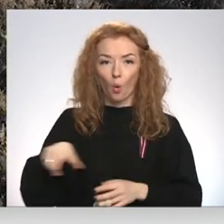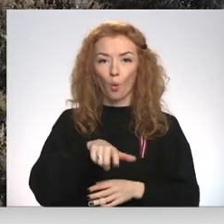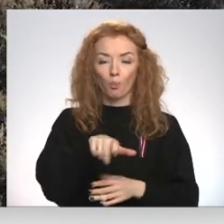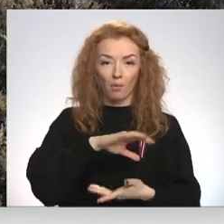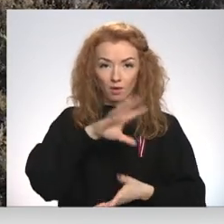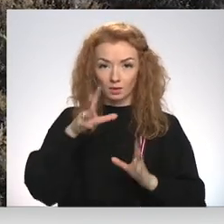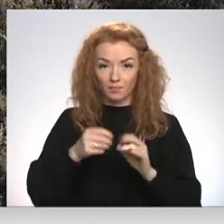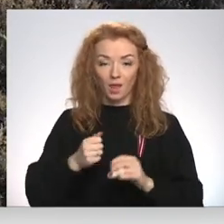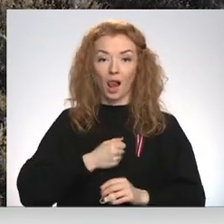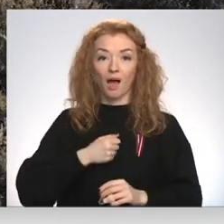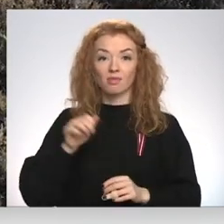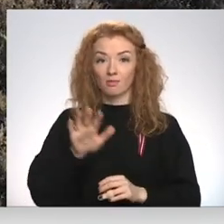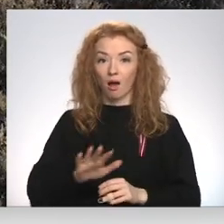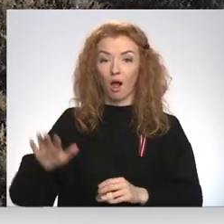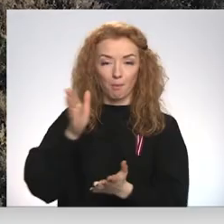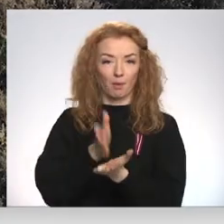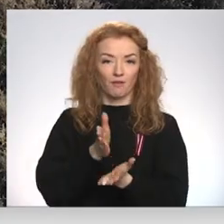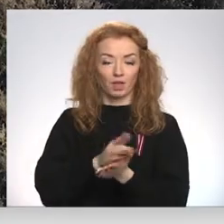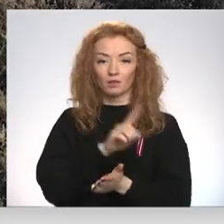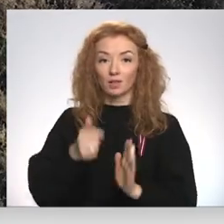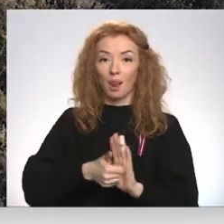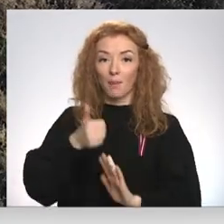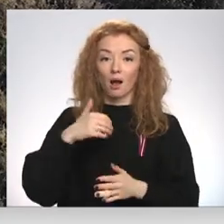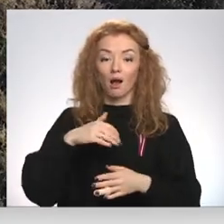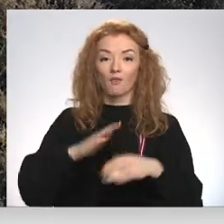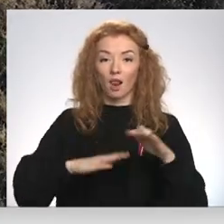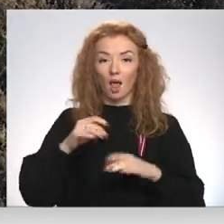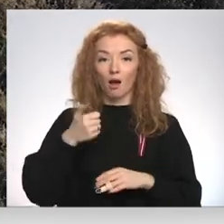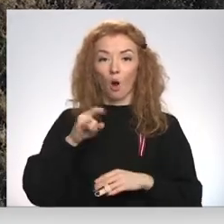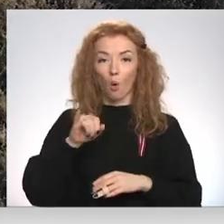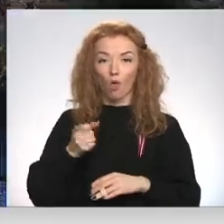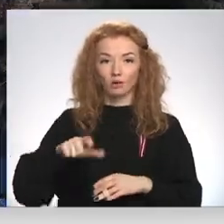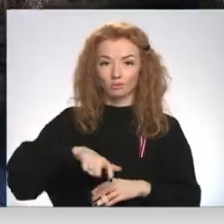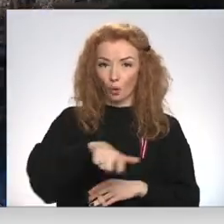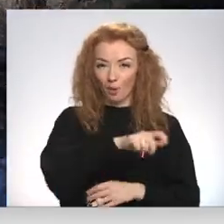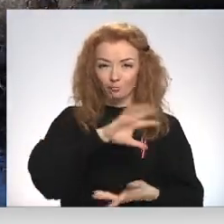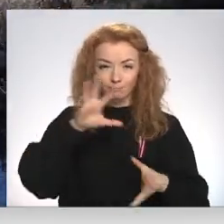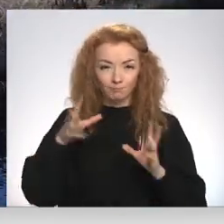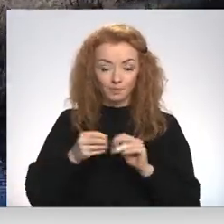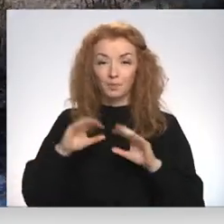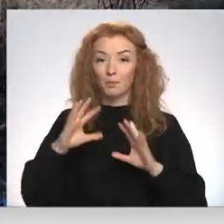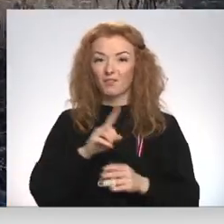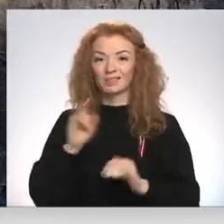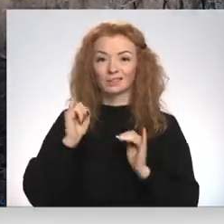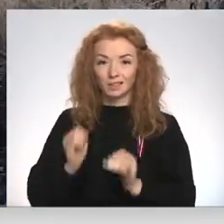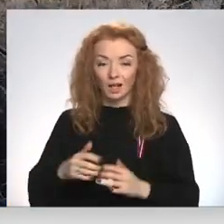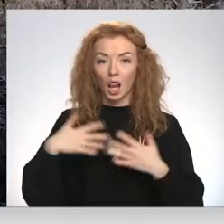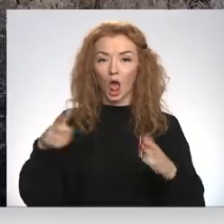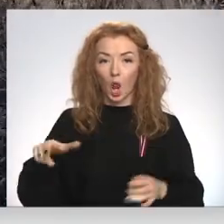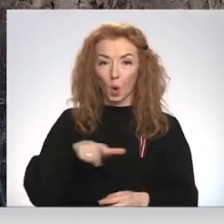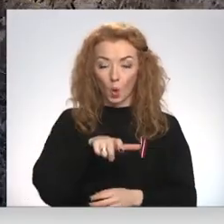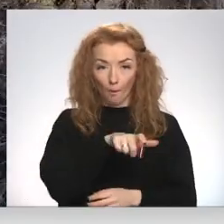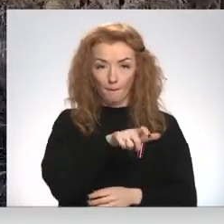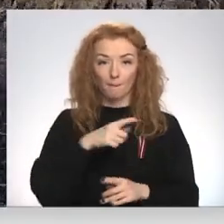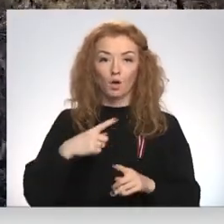reģions atrodas kaut kur pa vidu, jo, piemēram, vislabākā kvalitāte mums ir Gaujas upju baseina apgabalā, savukārt vissliktākā mums ir Lielupes upju